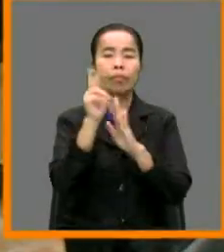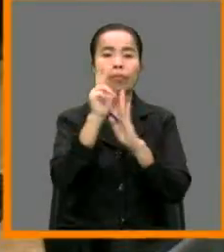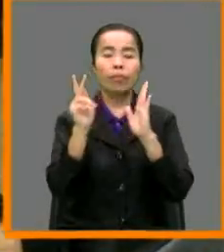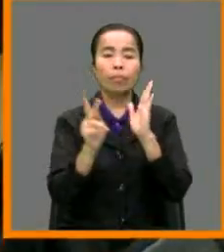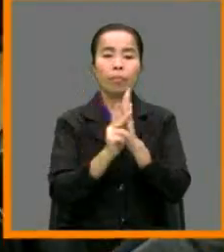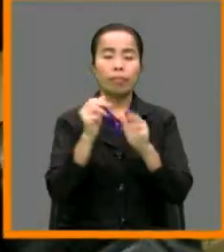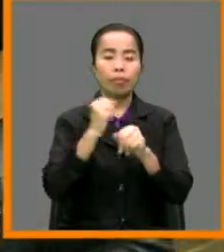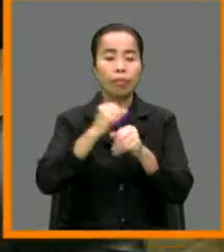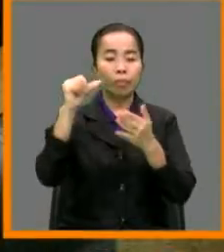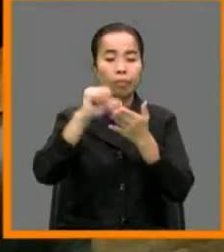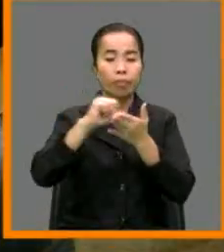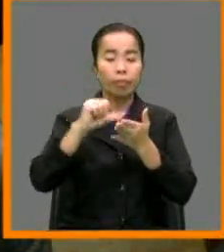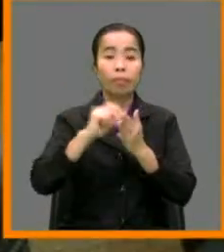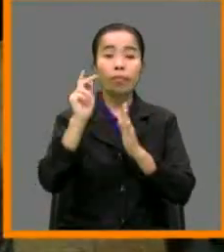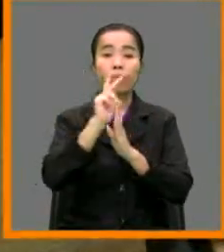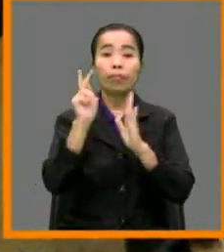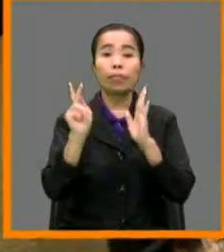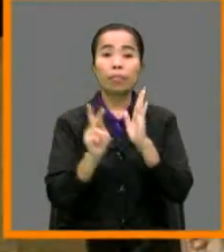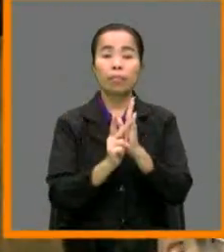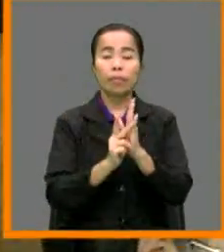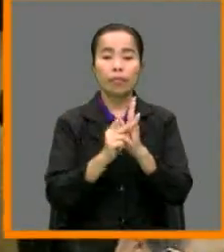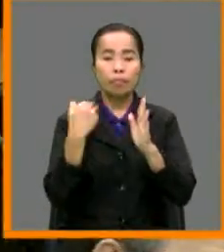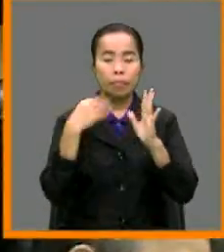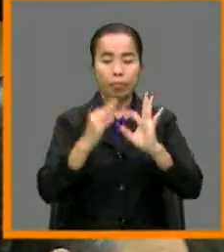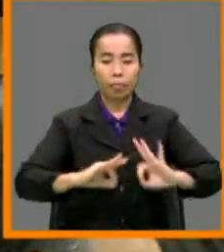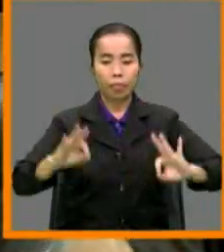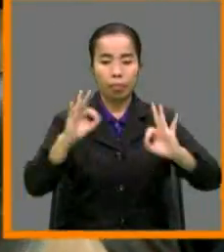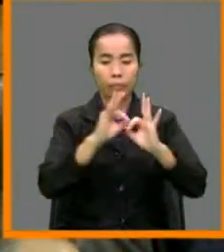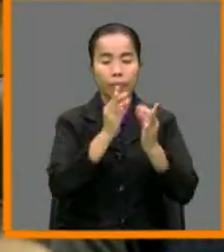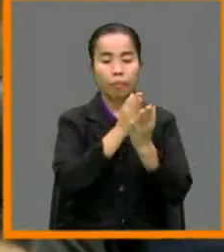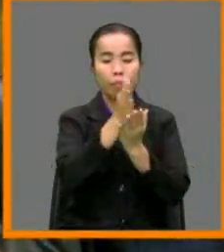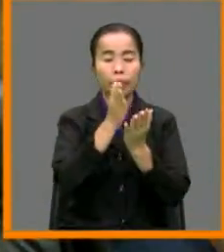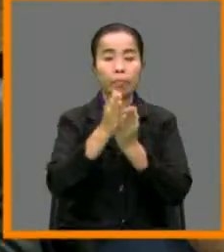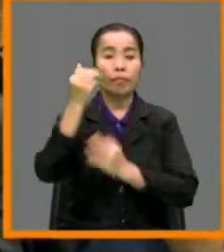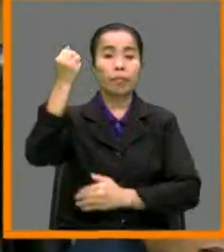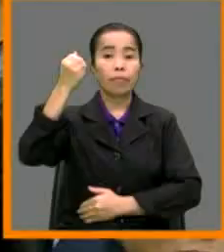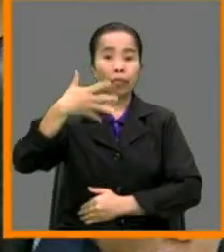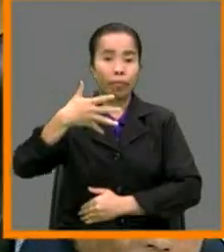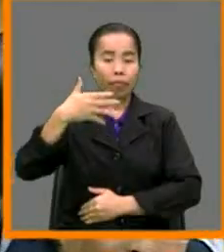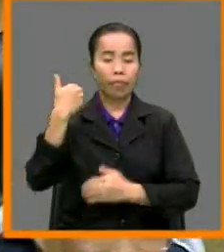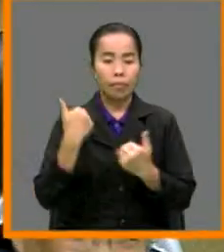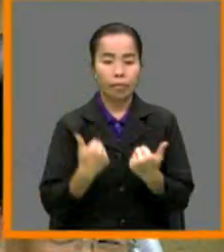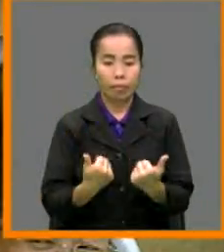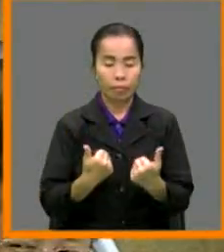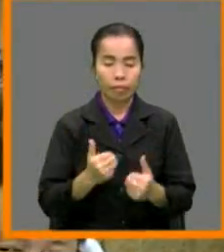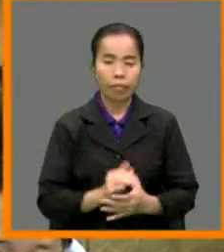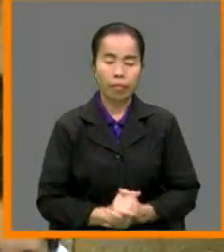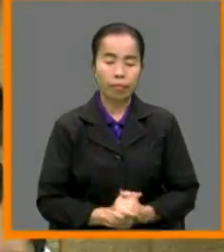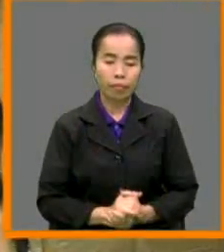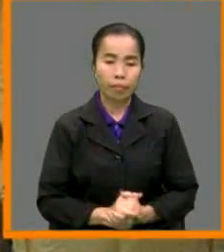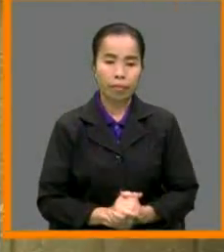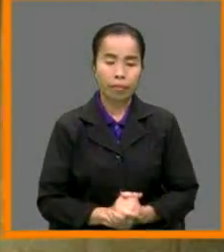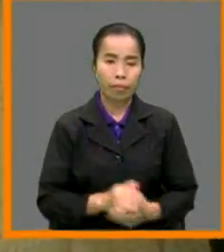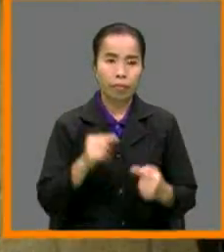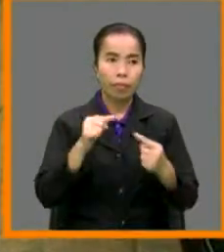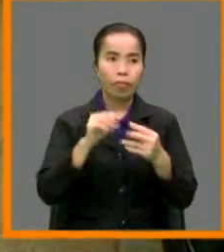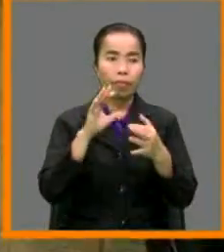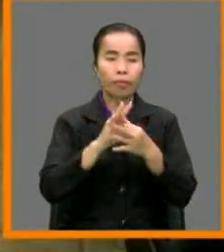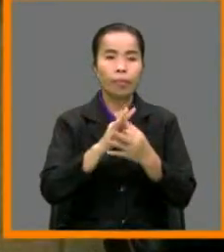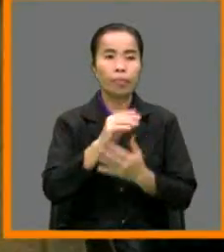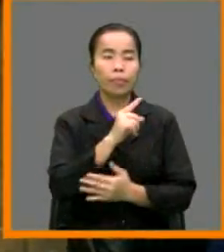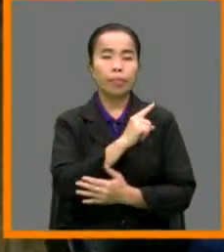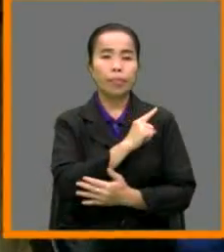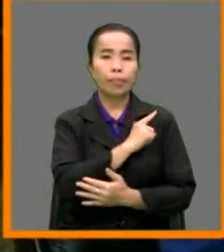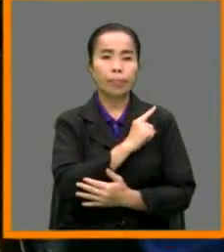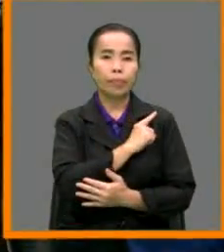แม่น้ำ5สายที่มีบทบาทสำคัญในการตรากฎหมายสูงสุดฉบับนี้โดยแบกรับความหวังของคนไ